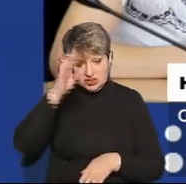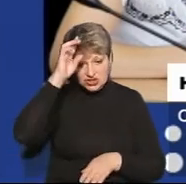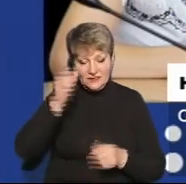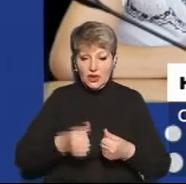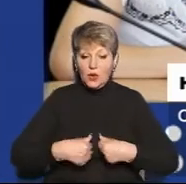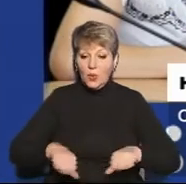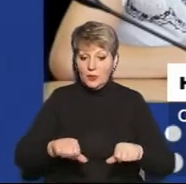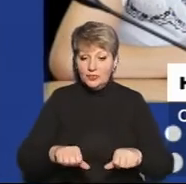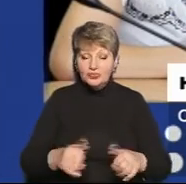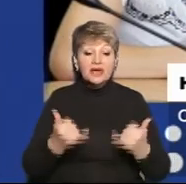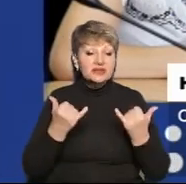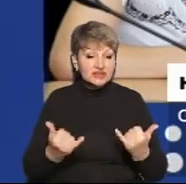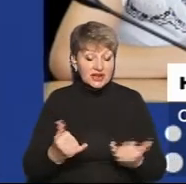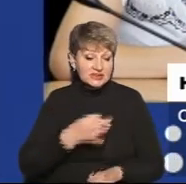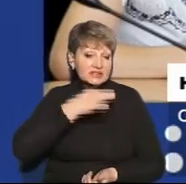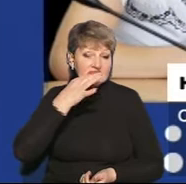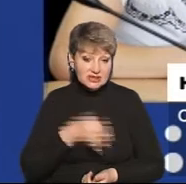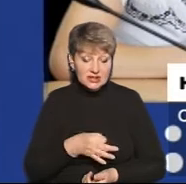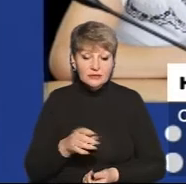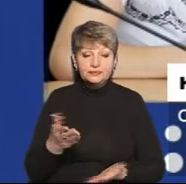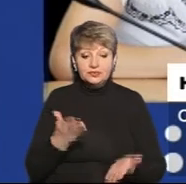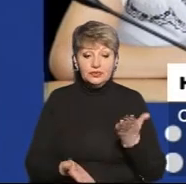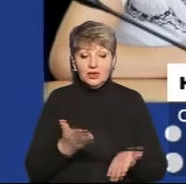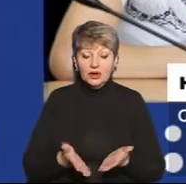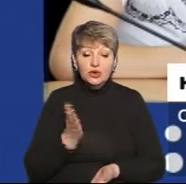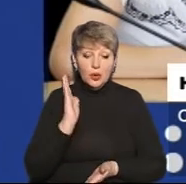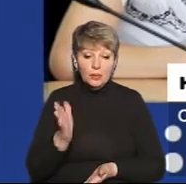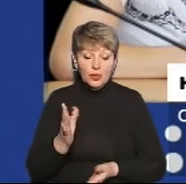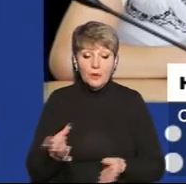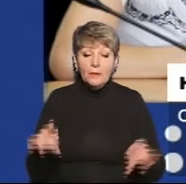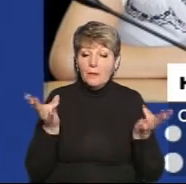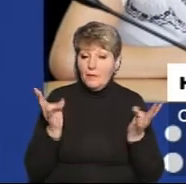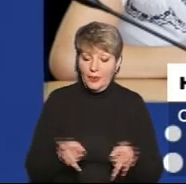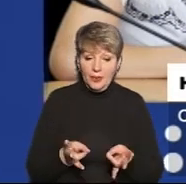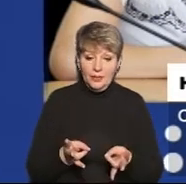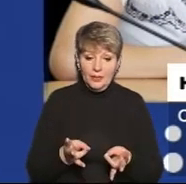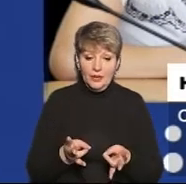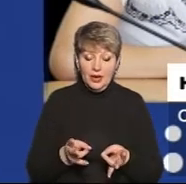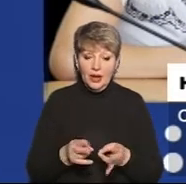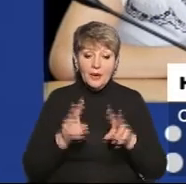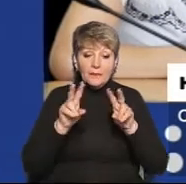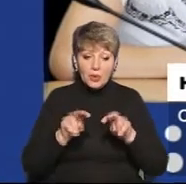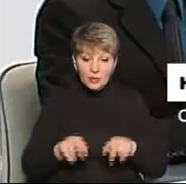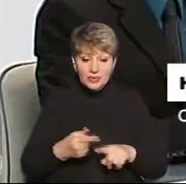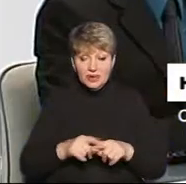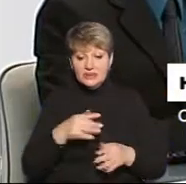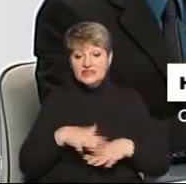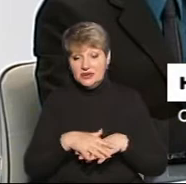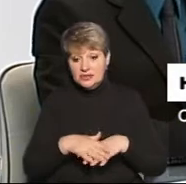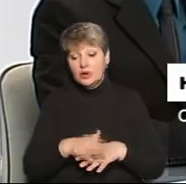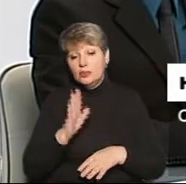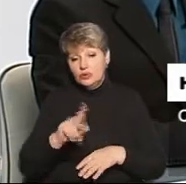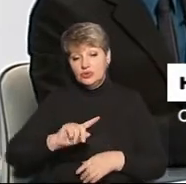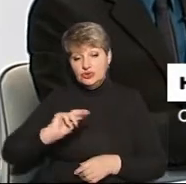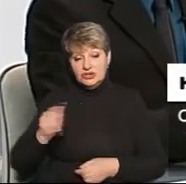Пані Людмила, на 2 тижні, якщо буде негайна потреба приводу перегляду цього, буде переглянуто